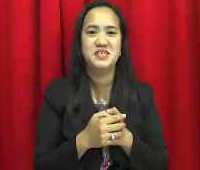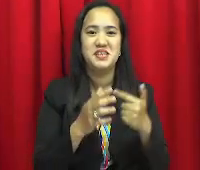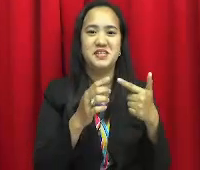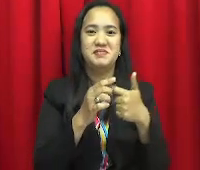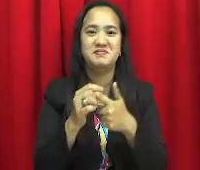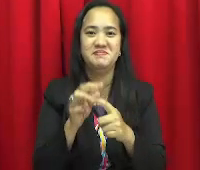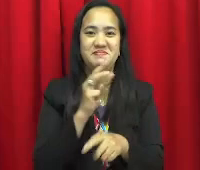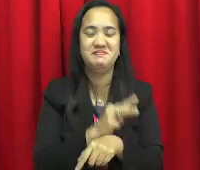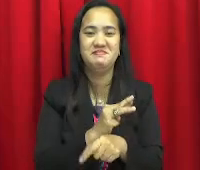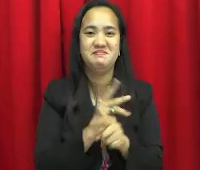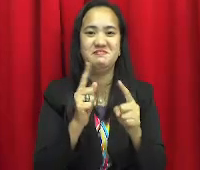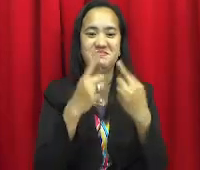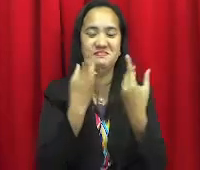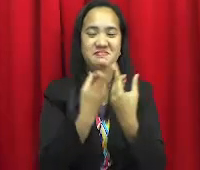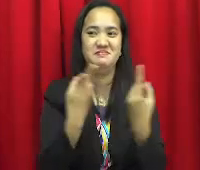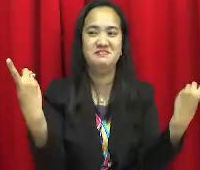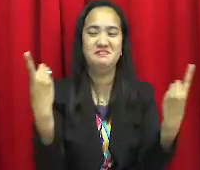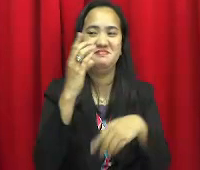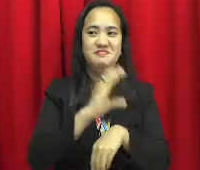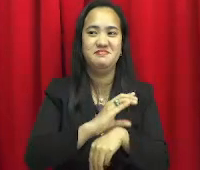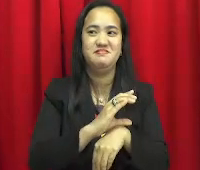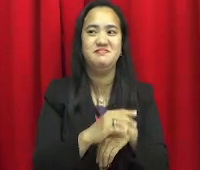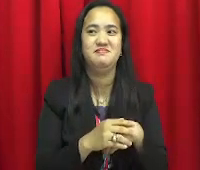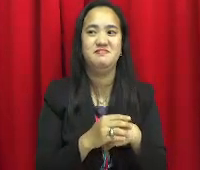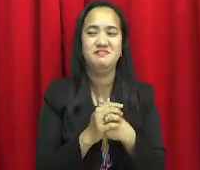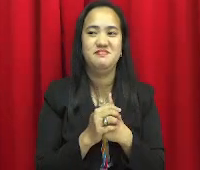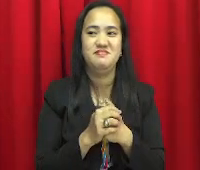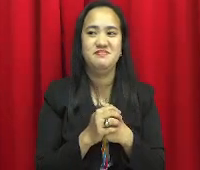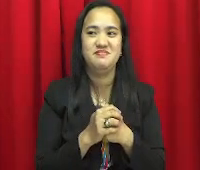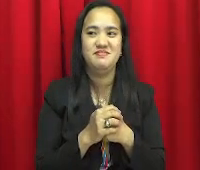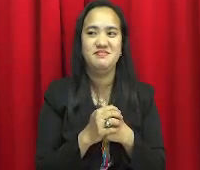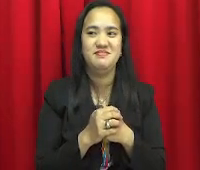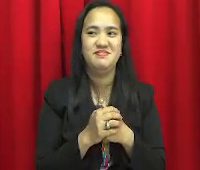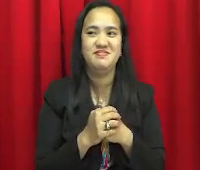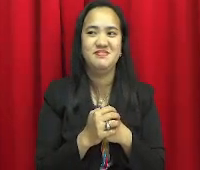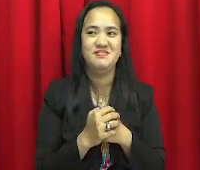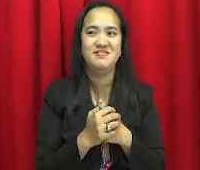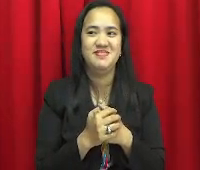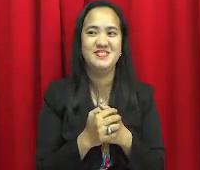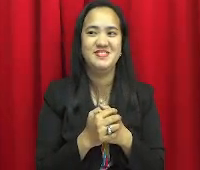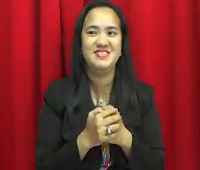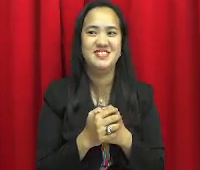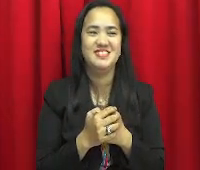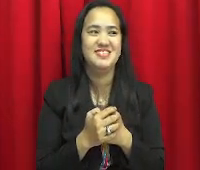Yeah. Sir, sabi niya yung buti, Lorena na siya.